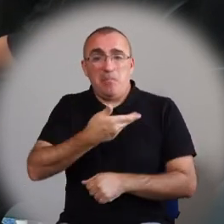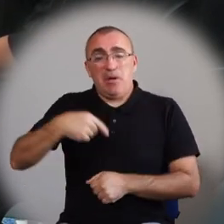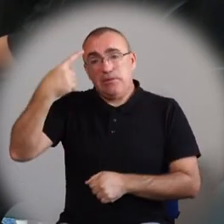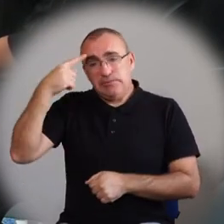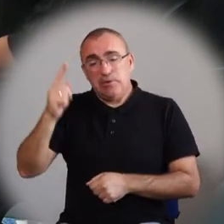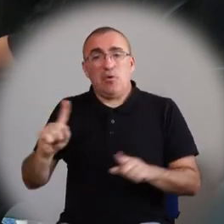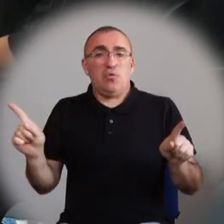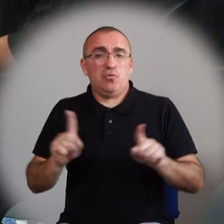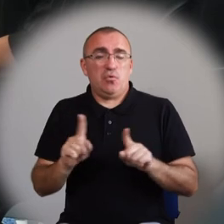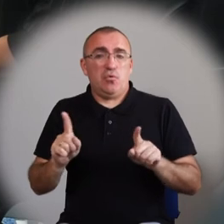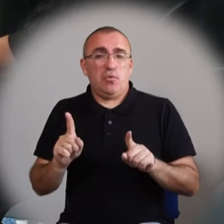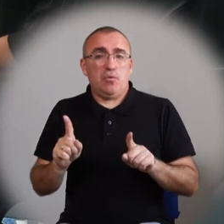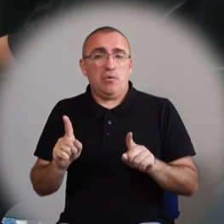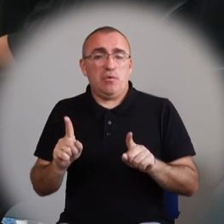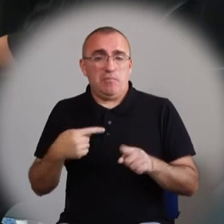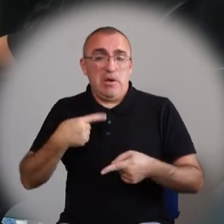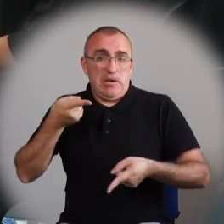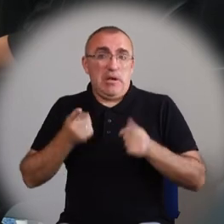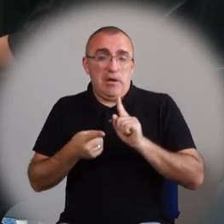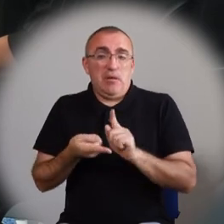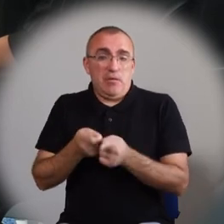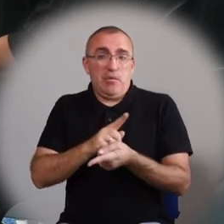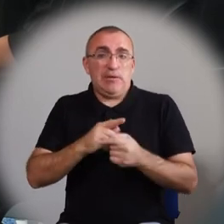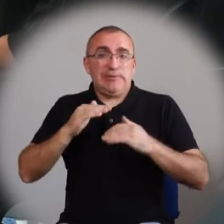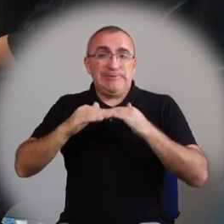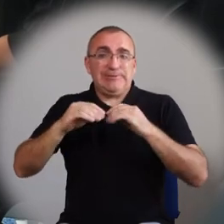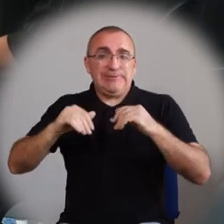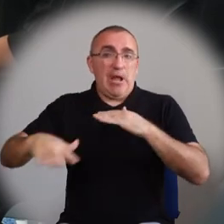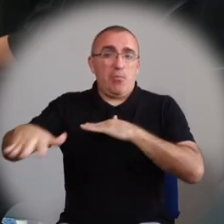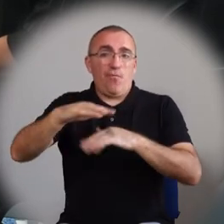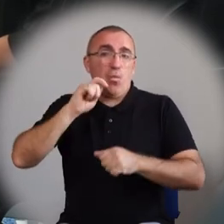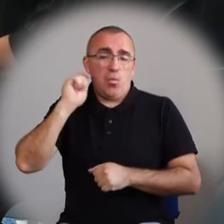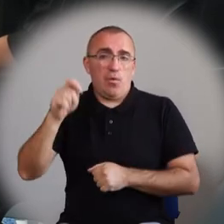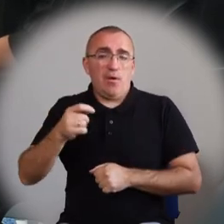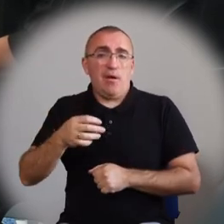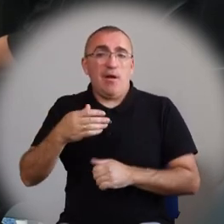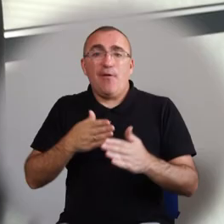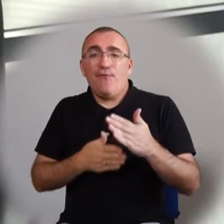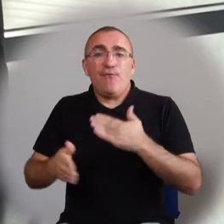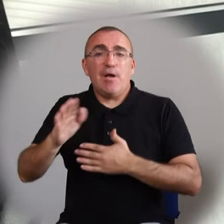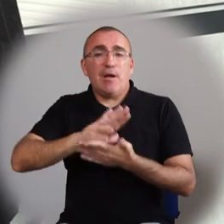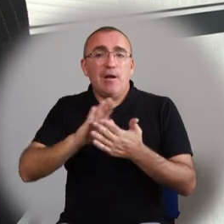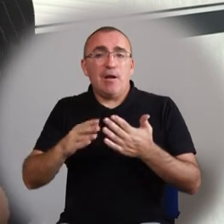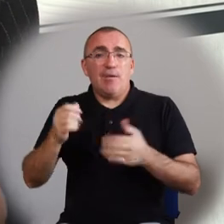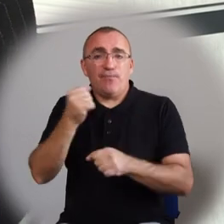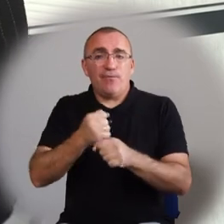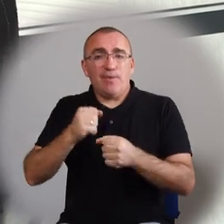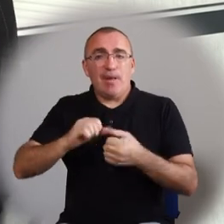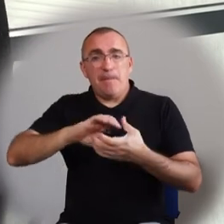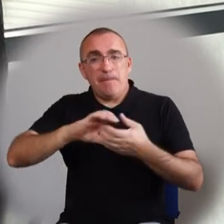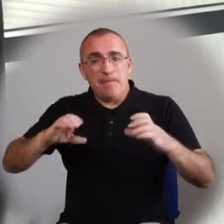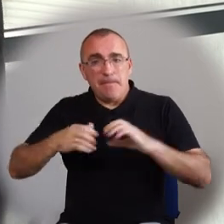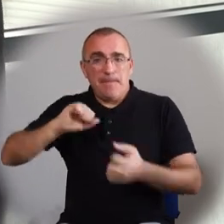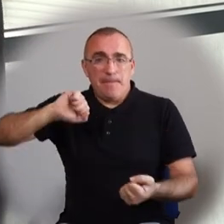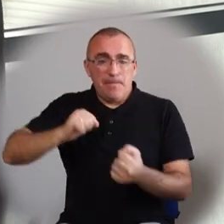спиляні тут. А ми ж знаємо, наскільки, як ми ж перетворюємось на степову Україну. Ну, тобто вихід із ситуації – це